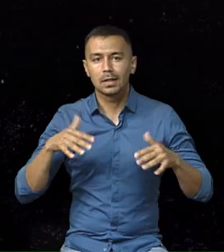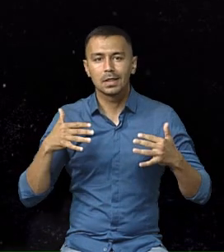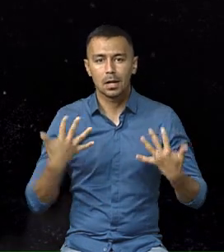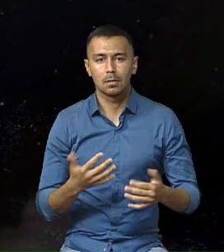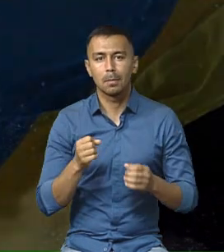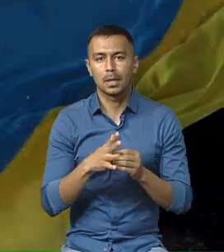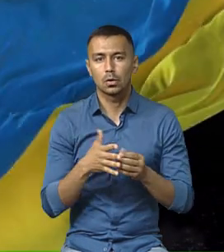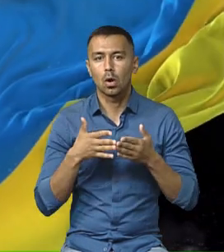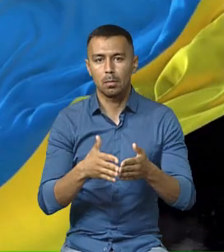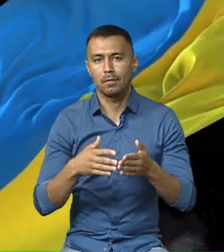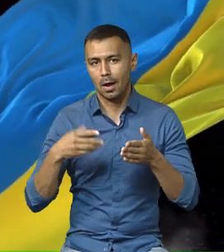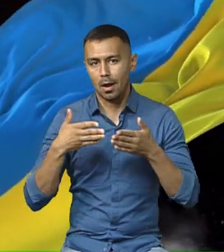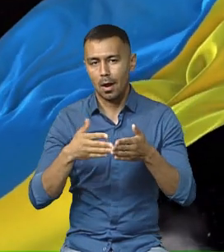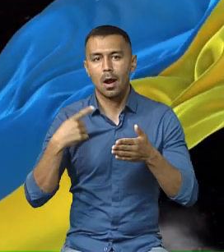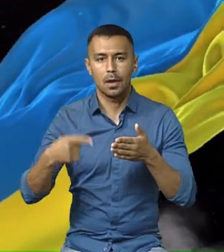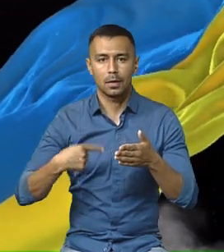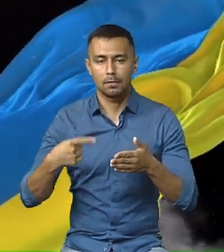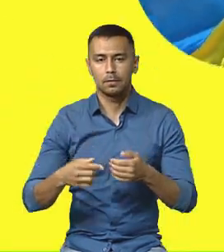кораблів та катерів.